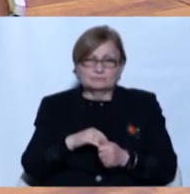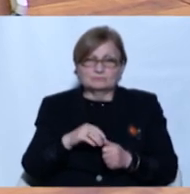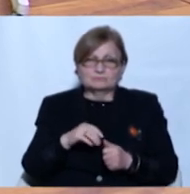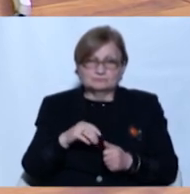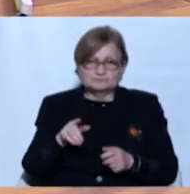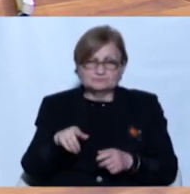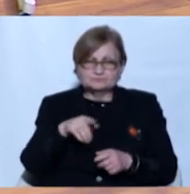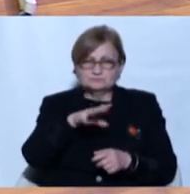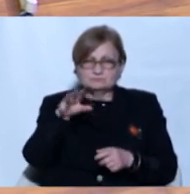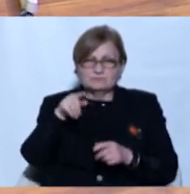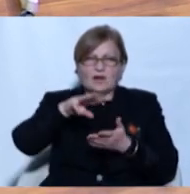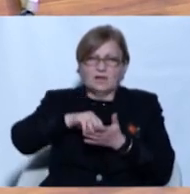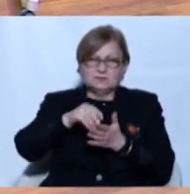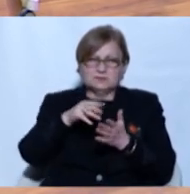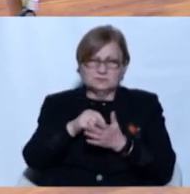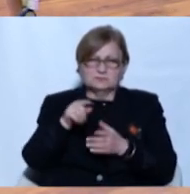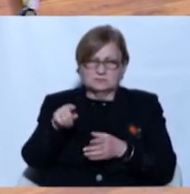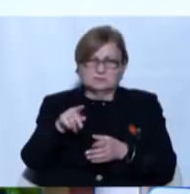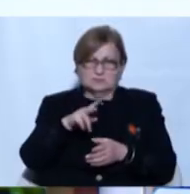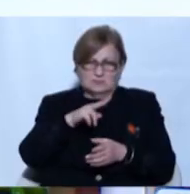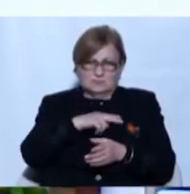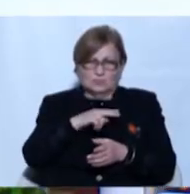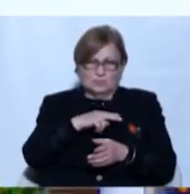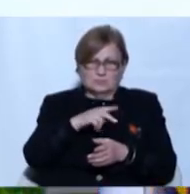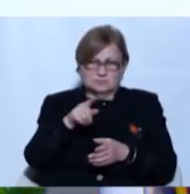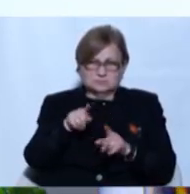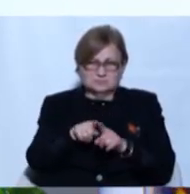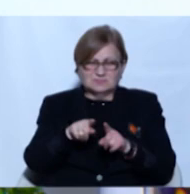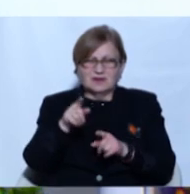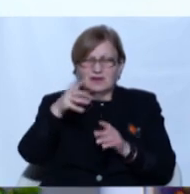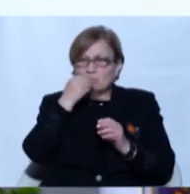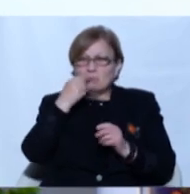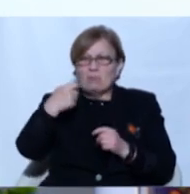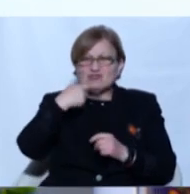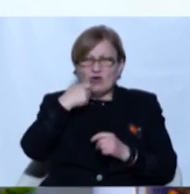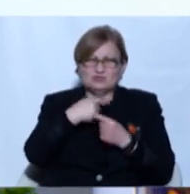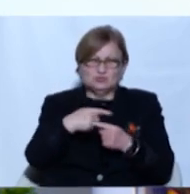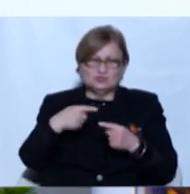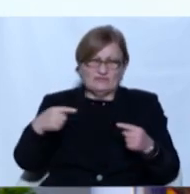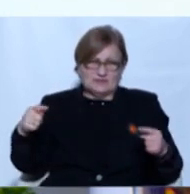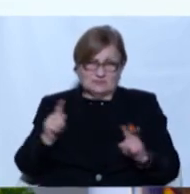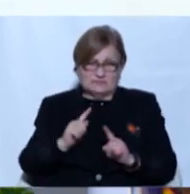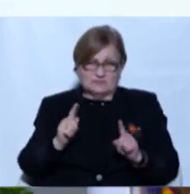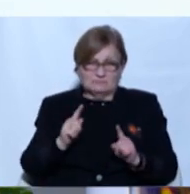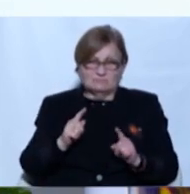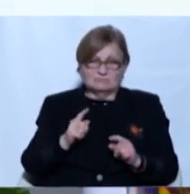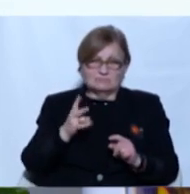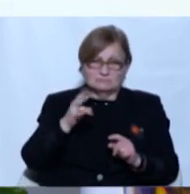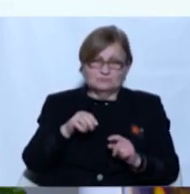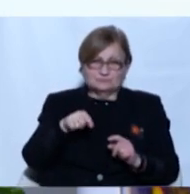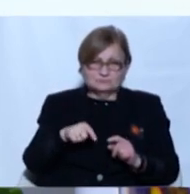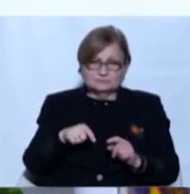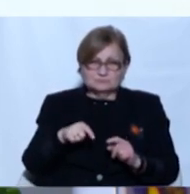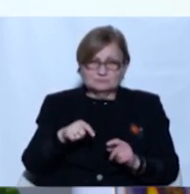დაგას დარწმუნებული არ ხინკალი ესე ვთქვა თუ ყვარს ეს ერთი გამორჩეული რამ არის და ახლა ხშირად არის ხო წარმოიდგენენ ხოლმე რომ ესე იგი